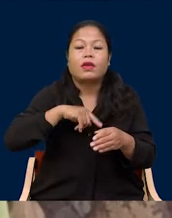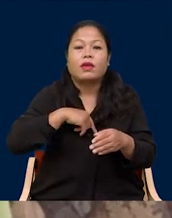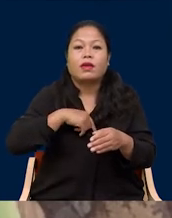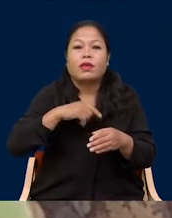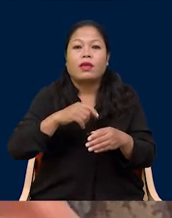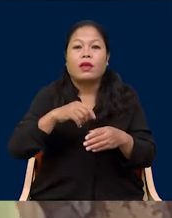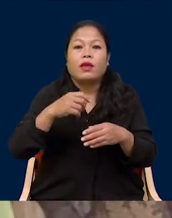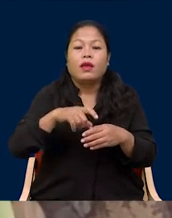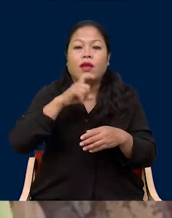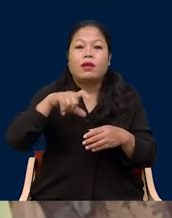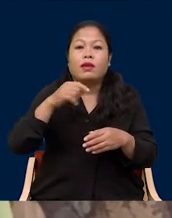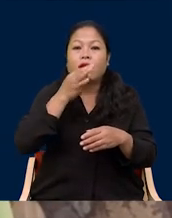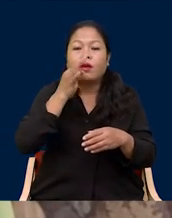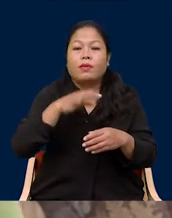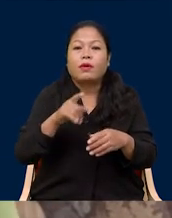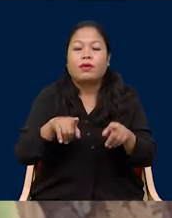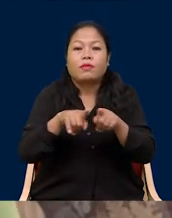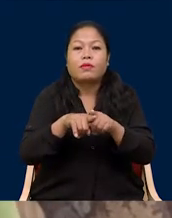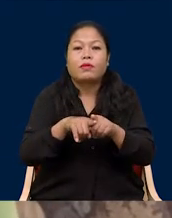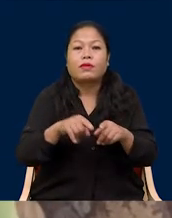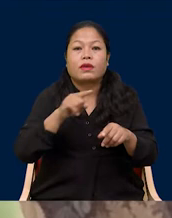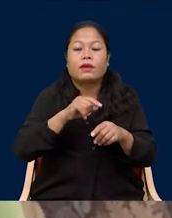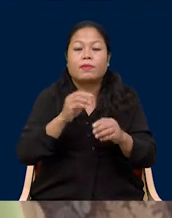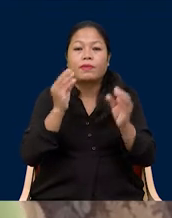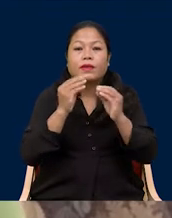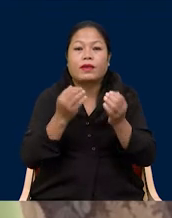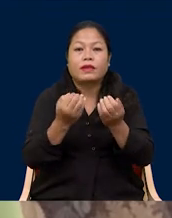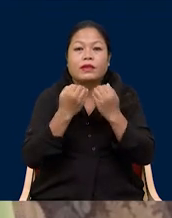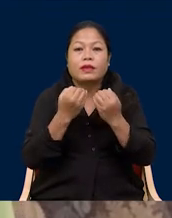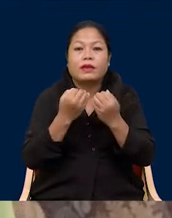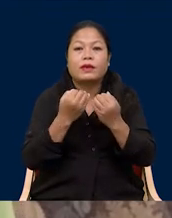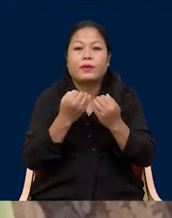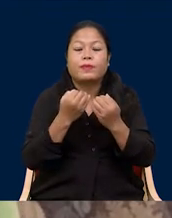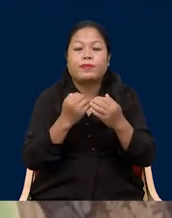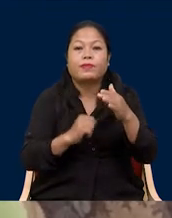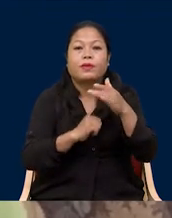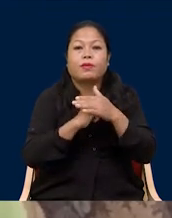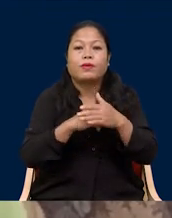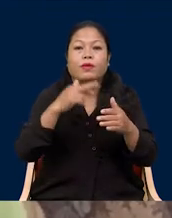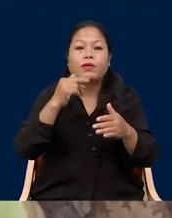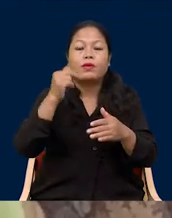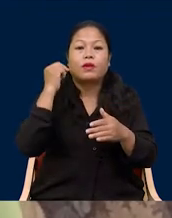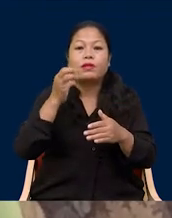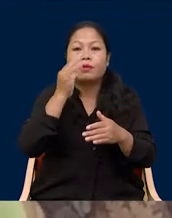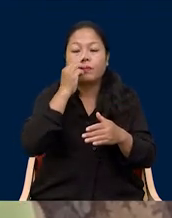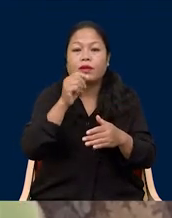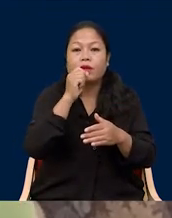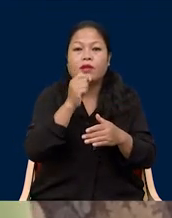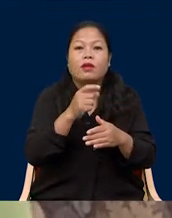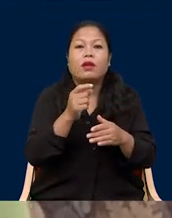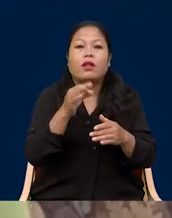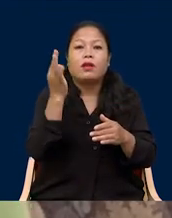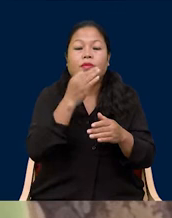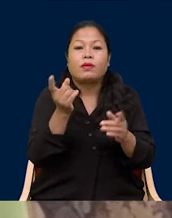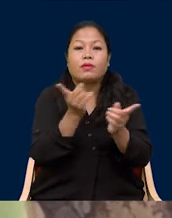हाम्रो नेपालले त्यसबाट पक्कै पनि अझै केही सिकेर चाहिँ मूलधार राजनीतिमा चाहिँ ल